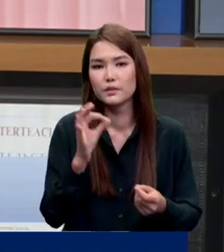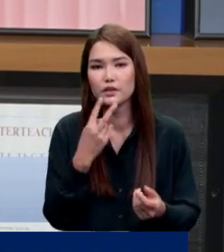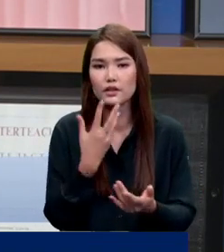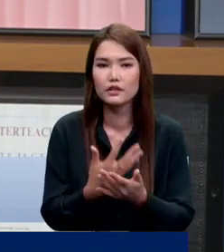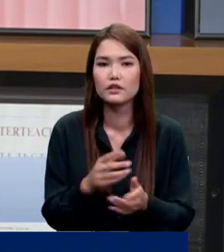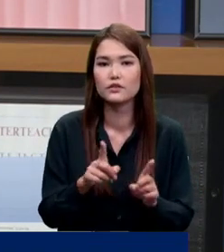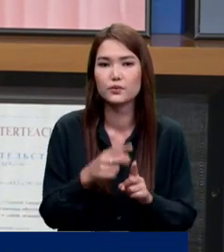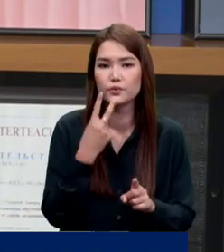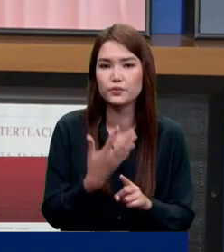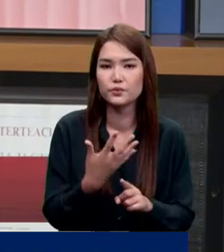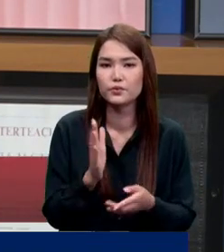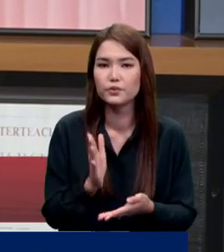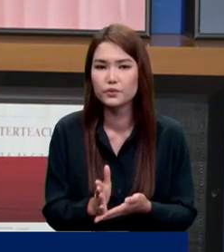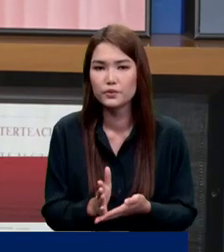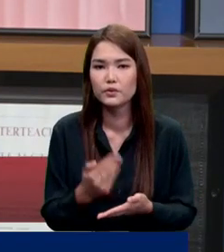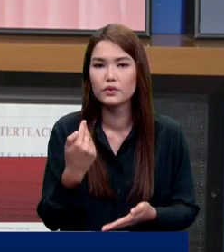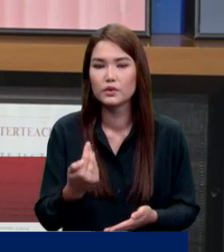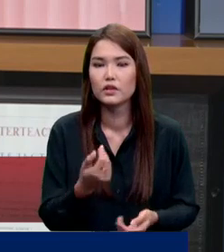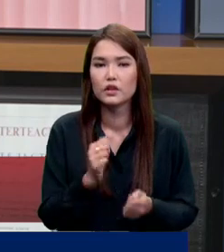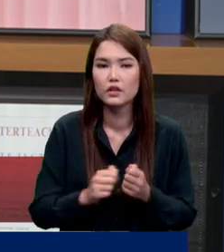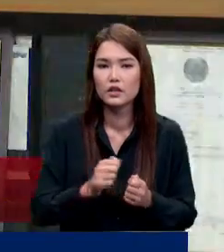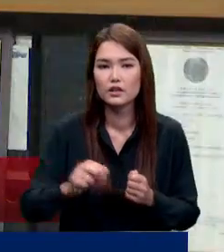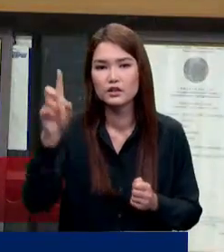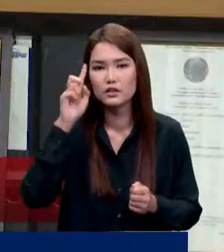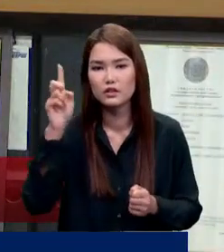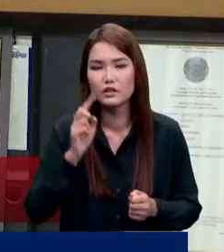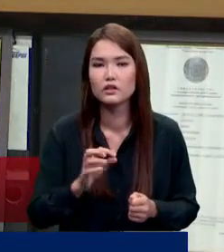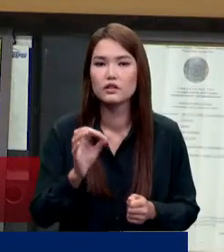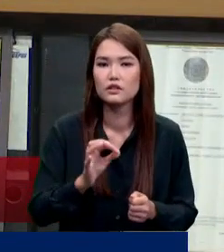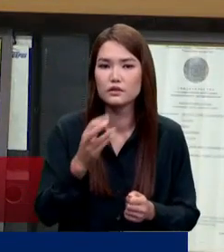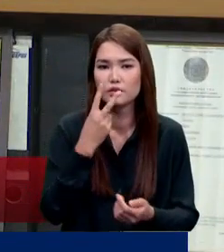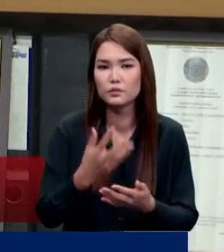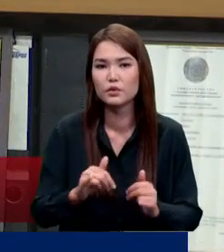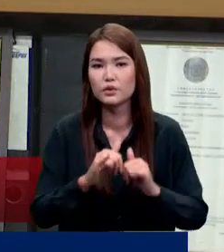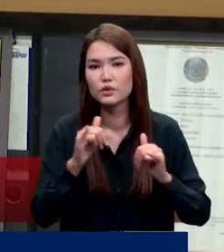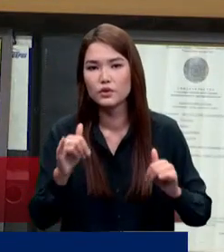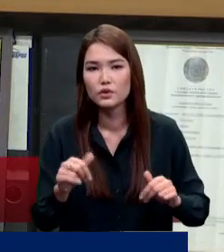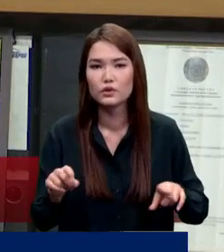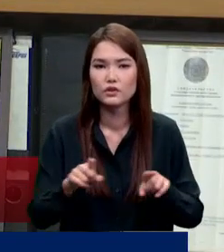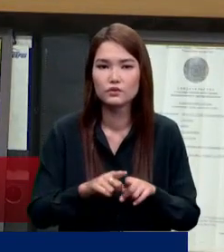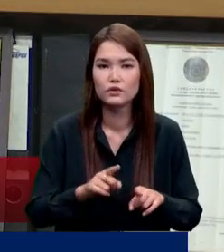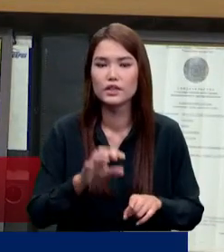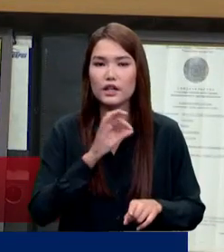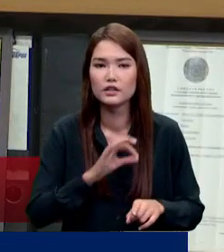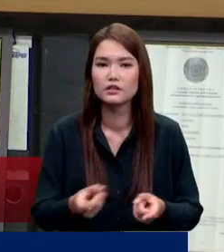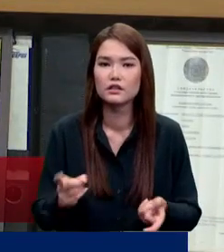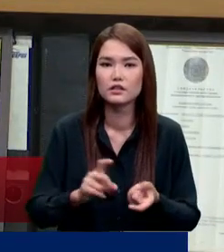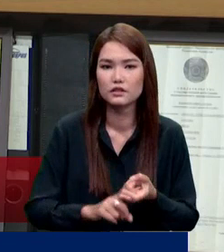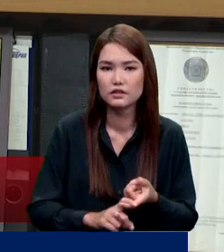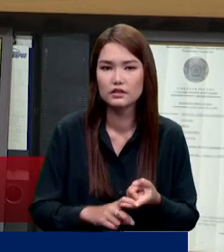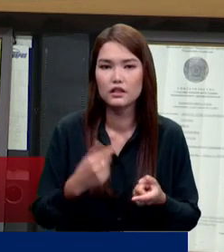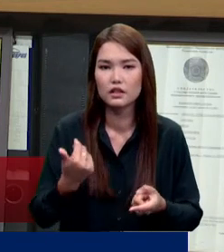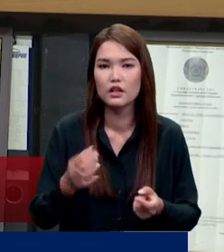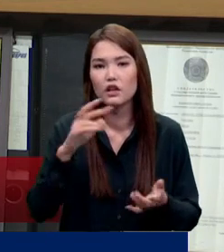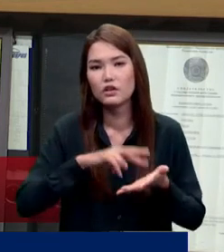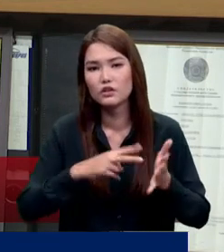еліміз өндірісті дамытуға күш салуда. Өнеркәсіпте жұмыс істейтін мамандарға, инженерлер, технологтарға тапсырыс көп түседі. Оларды ұзақ іздеп